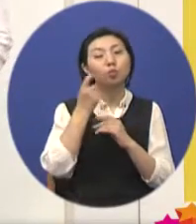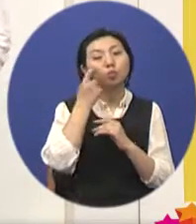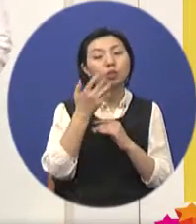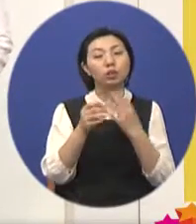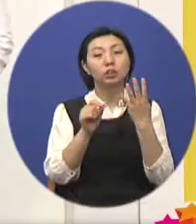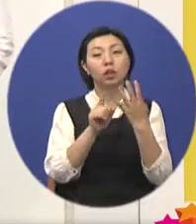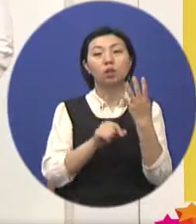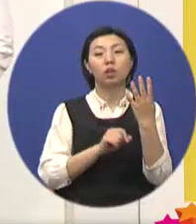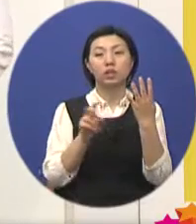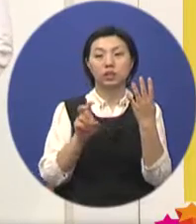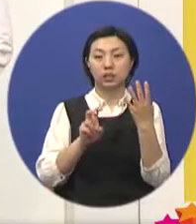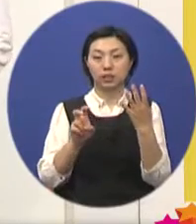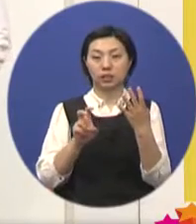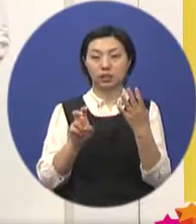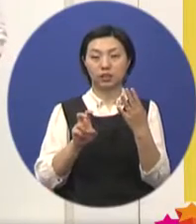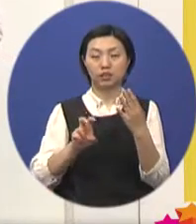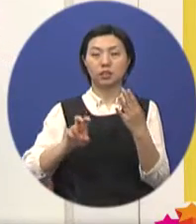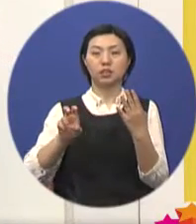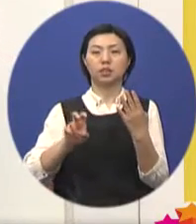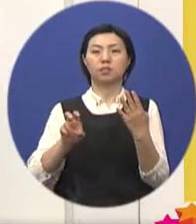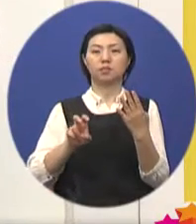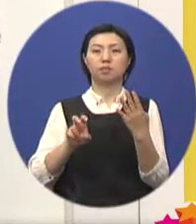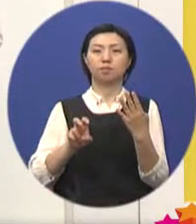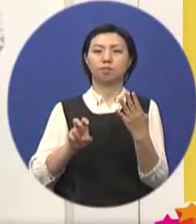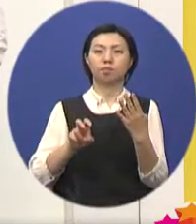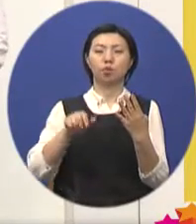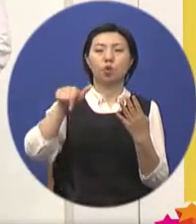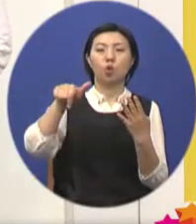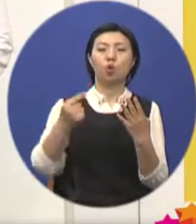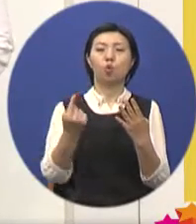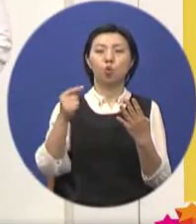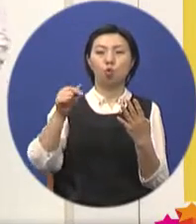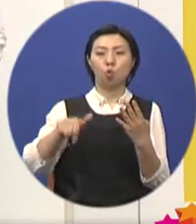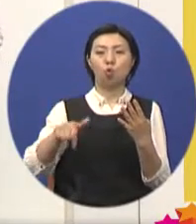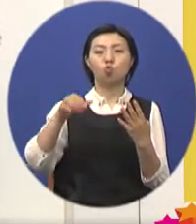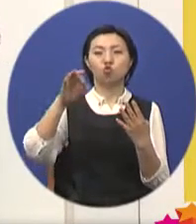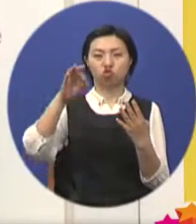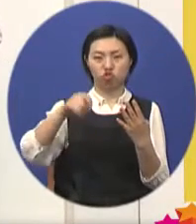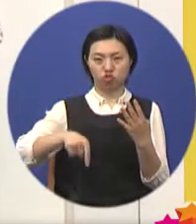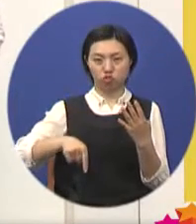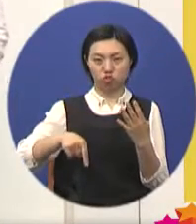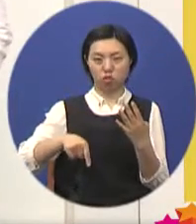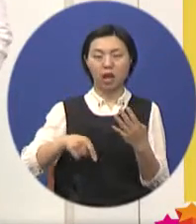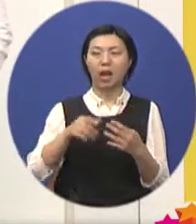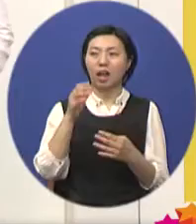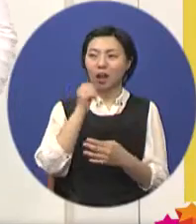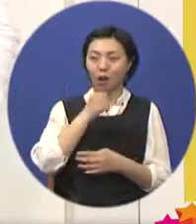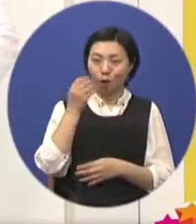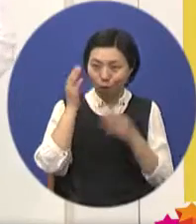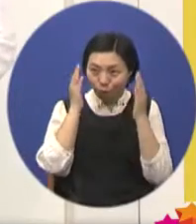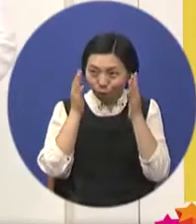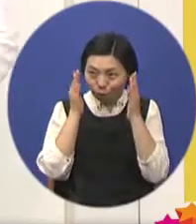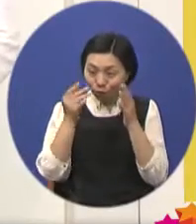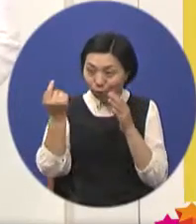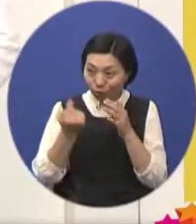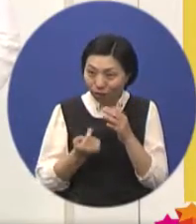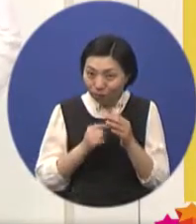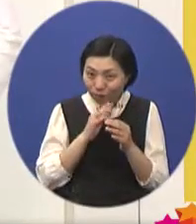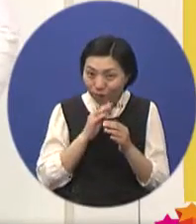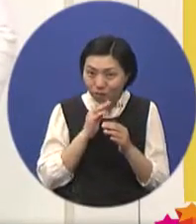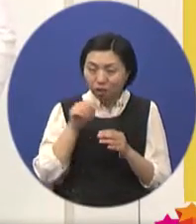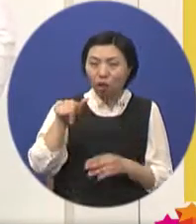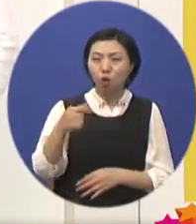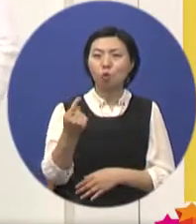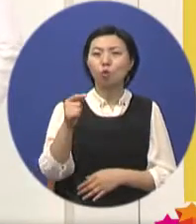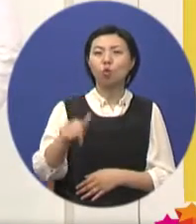아, 바로 24일 날이요? 20일. 20일 날은 고구지요, 고구. 예. 공부해 오셨군요. 아, 고구가 그럼요. 뭔데요? 무슨